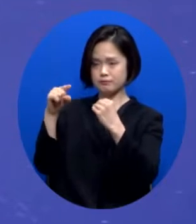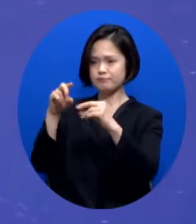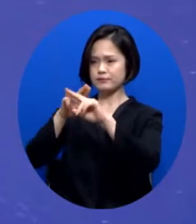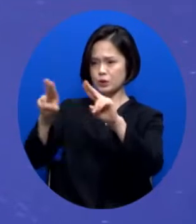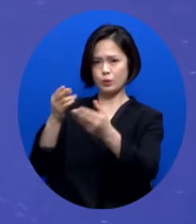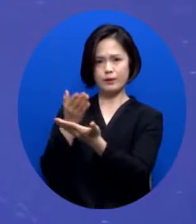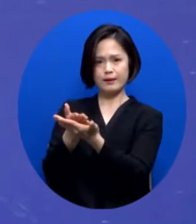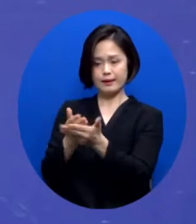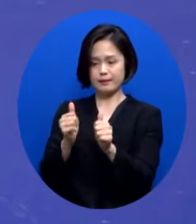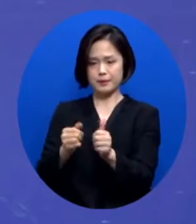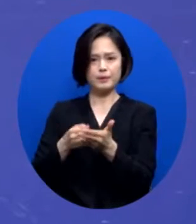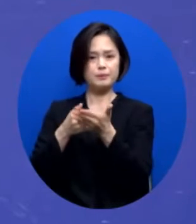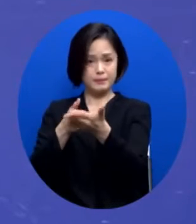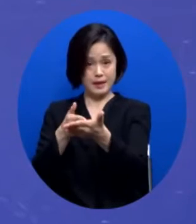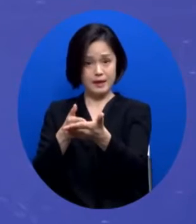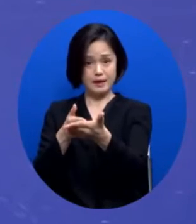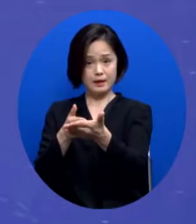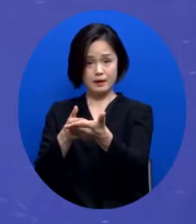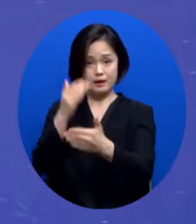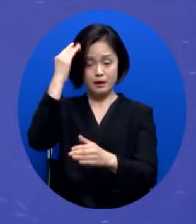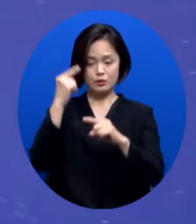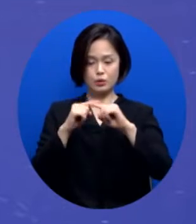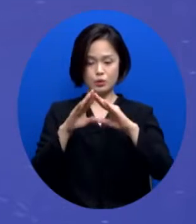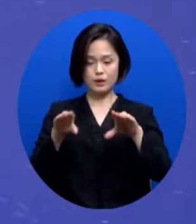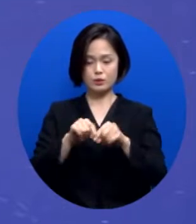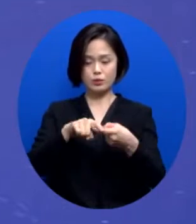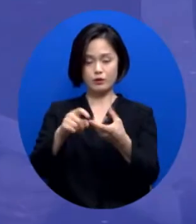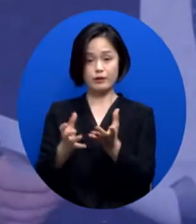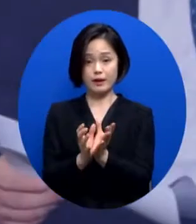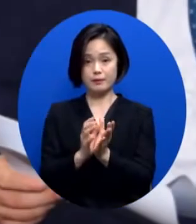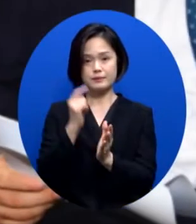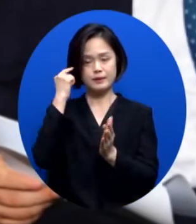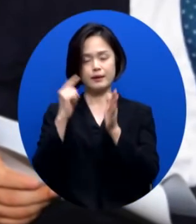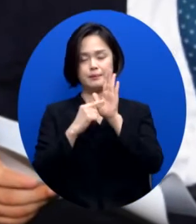것과 관련해 한국교총 연합이 논평 을 발표했습니다